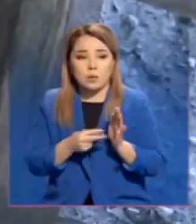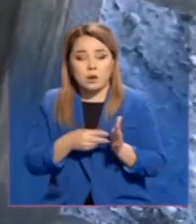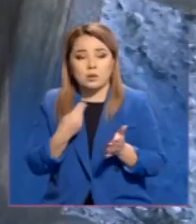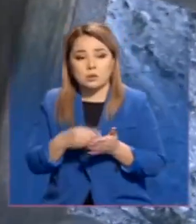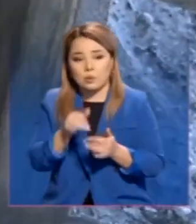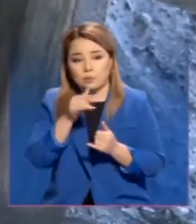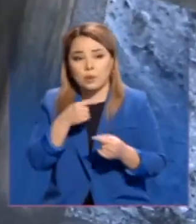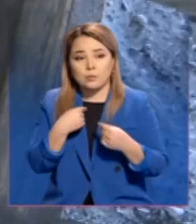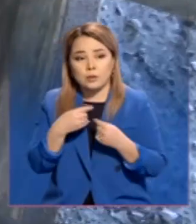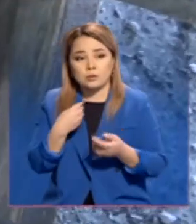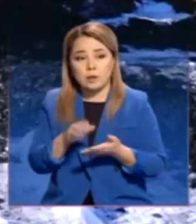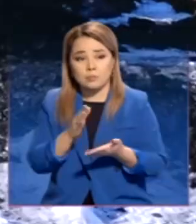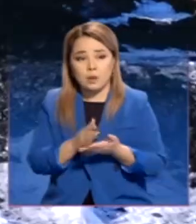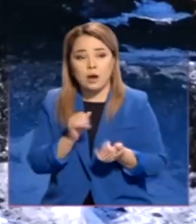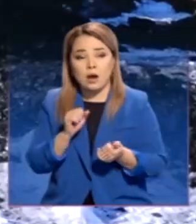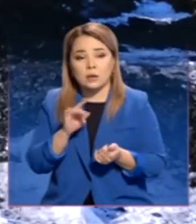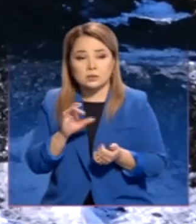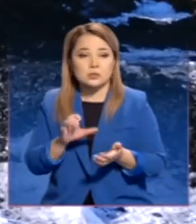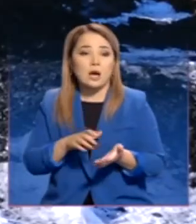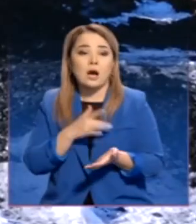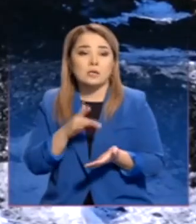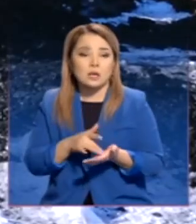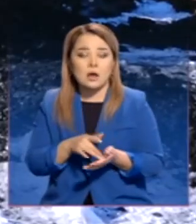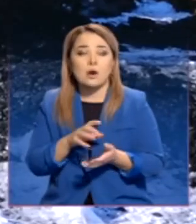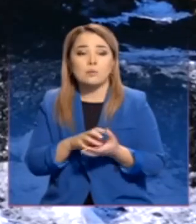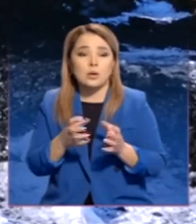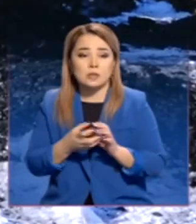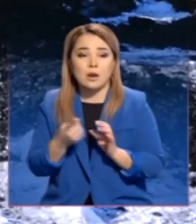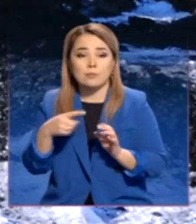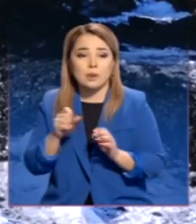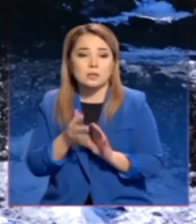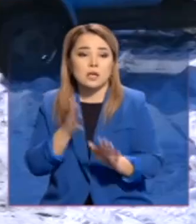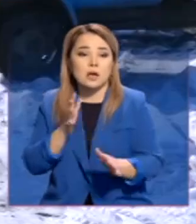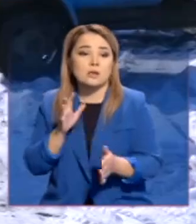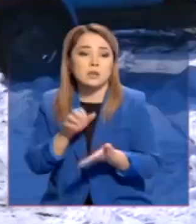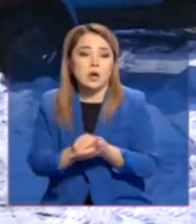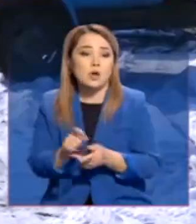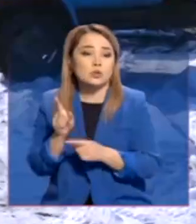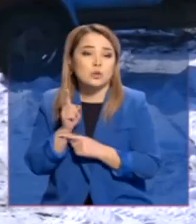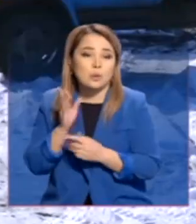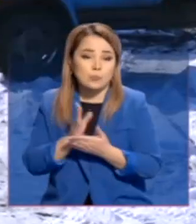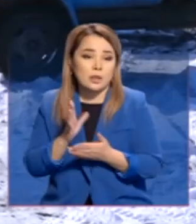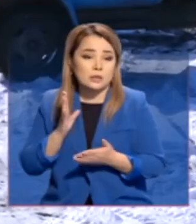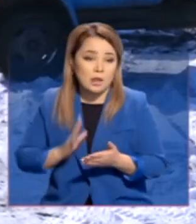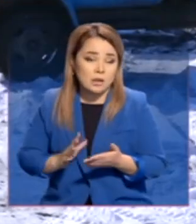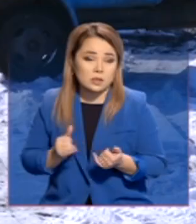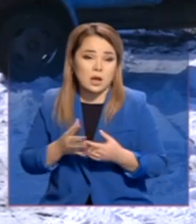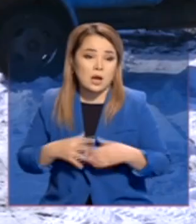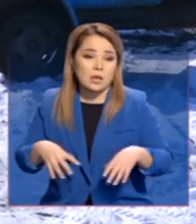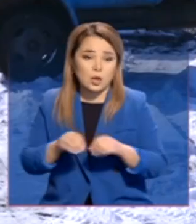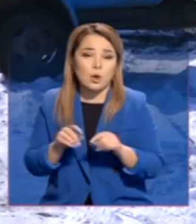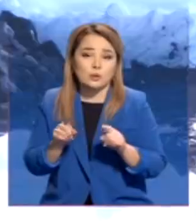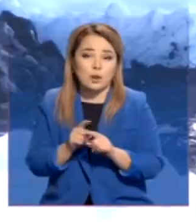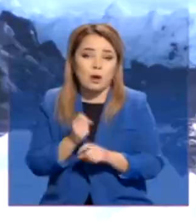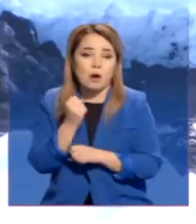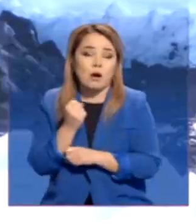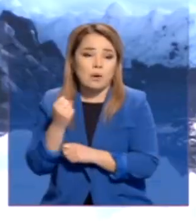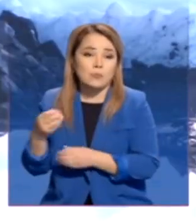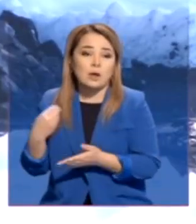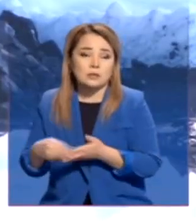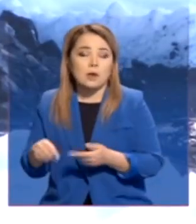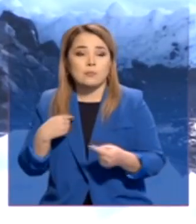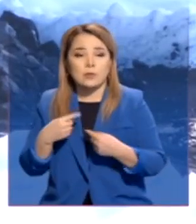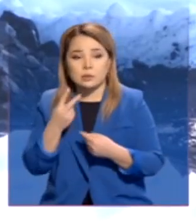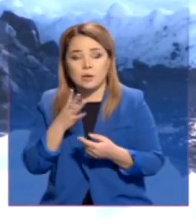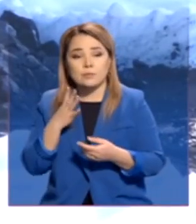алмай жүргендер бар. Арыс қаласында қатты отын үшін апталап кезек күтуге мәжбүр. Кейбір отбасылар көмірді қаппен алып амалдап